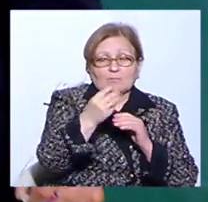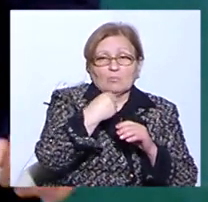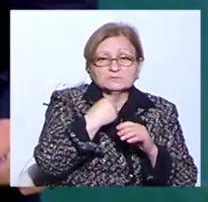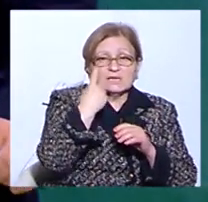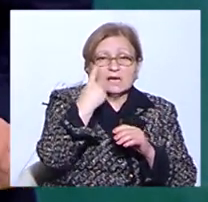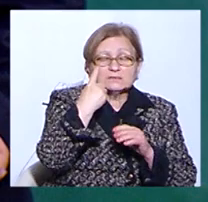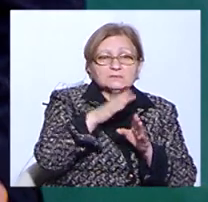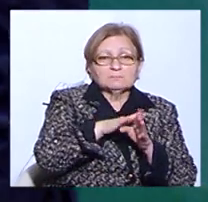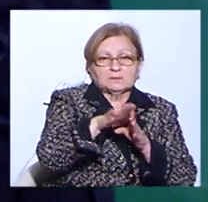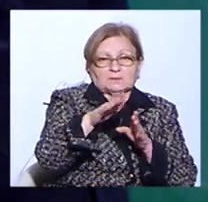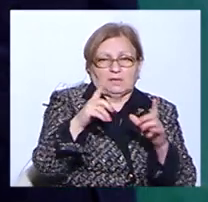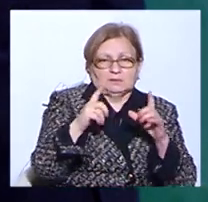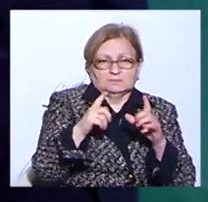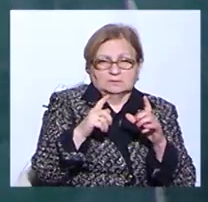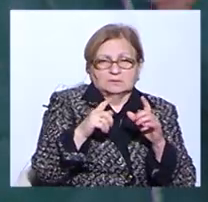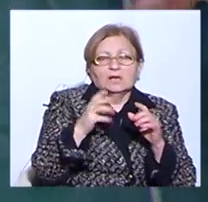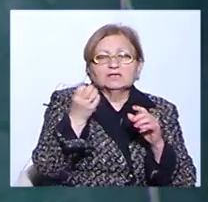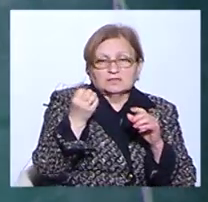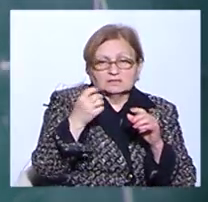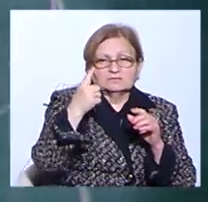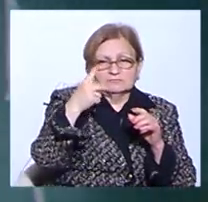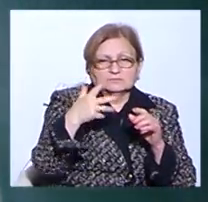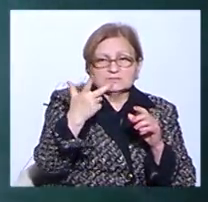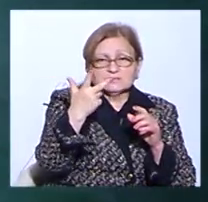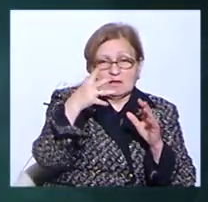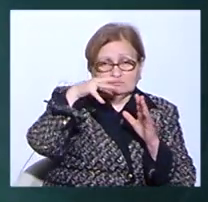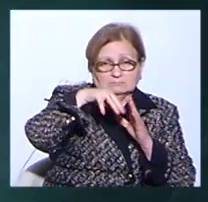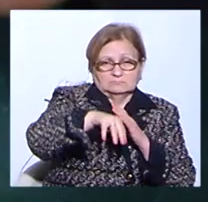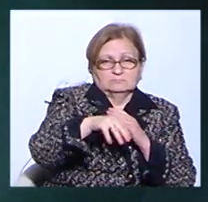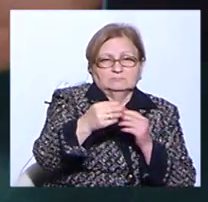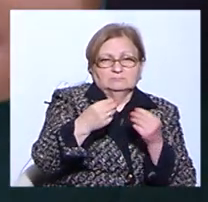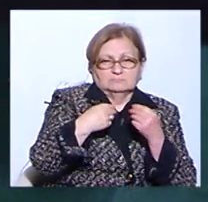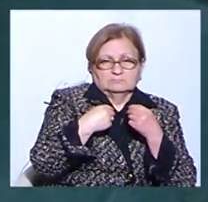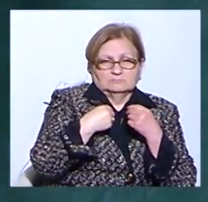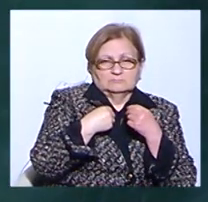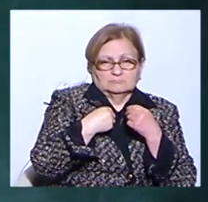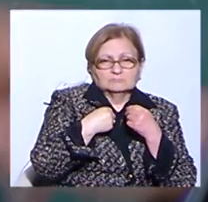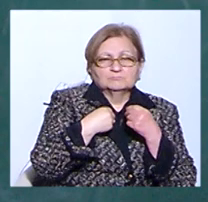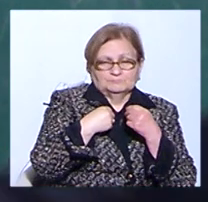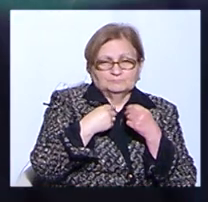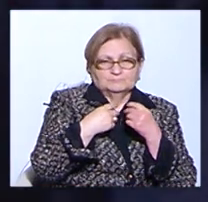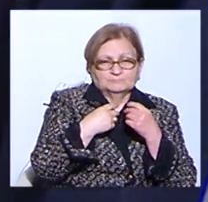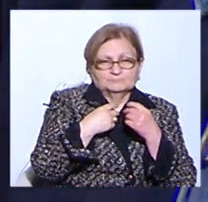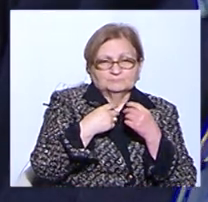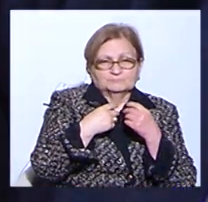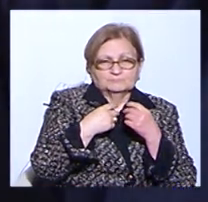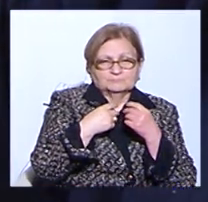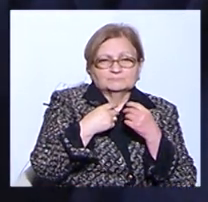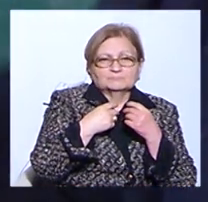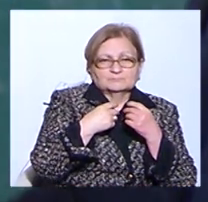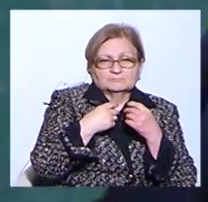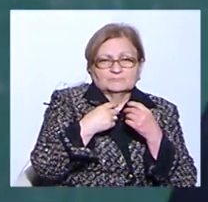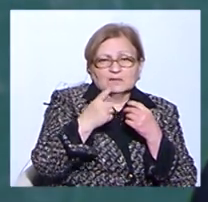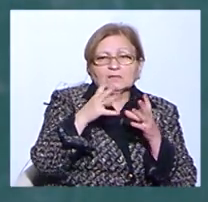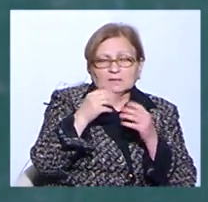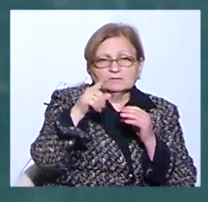1/3. კიდევ 1/13, 1/13, 1/13 ეს მე დავწერე როგორც თლიანად ეზუდის 11-ი არა გვერიოს.